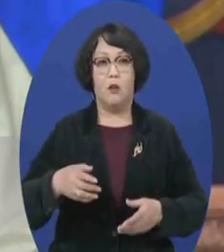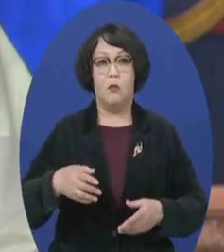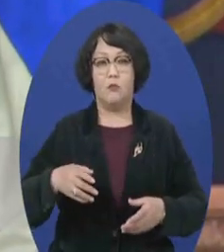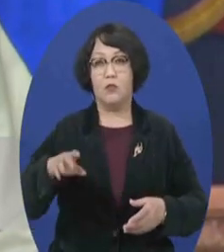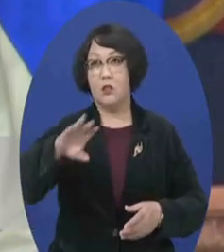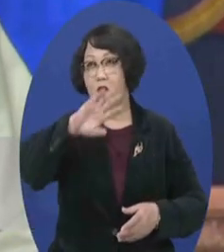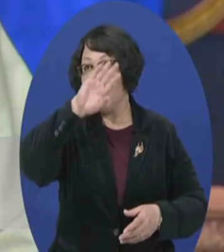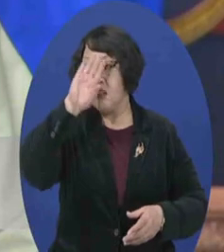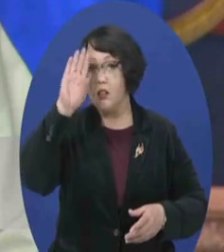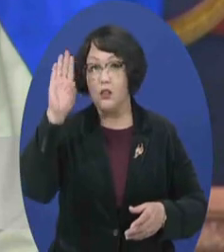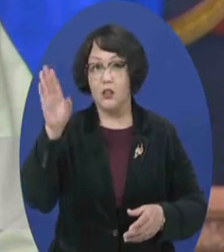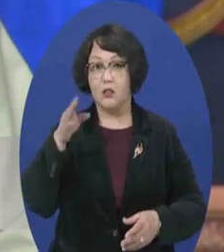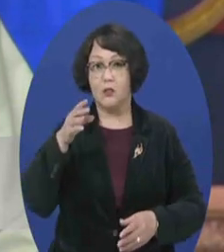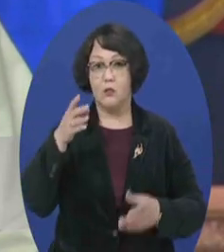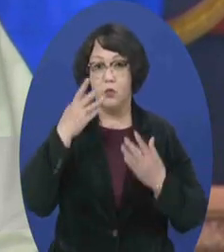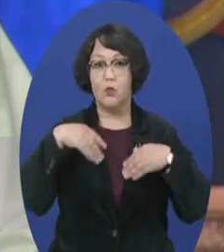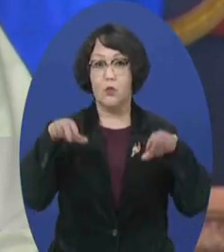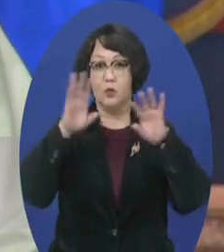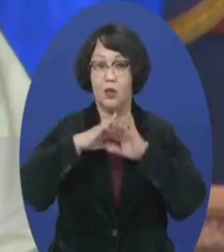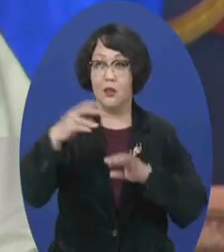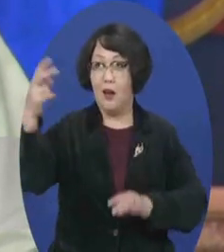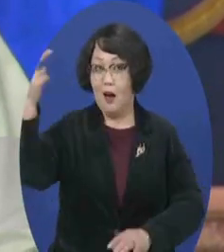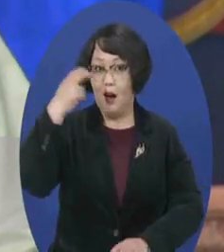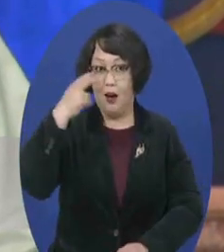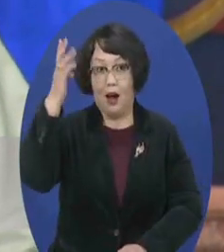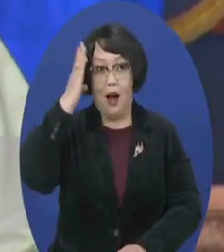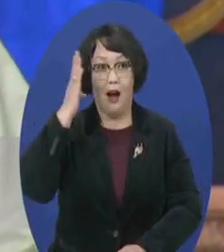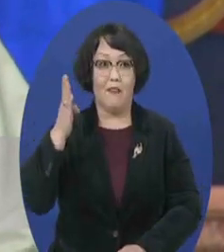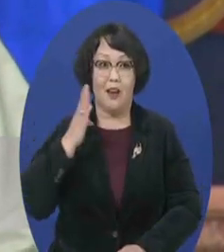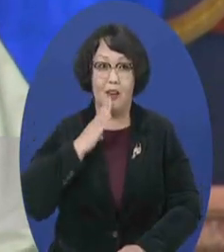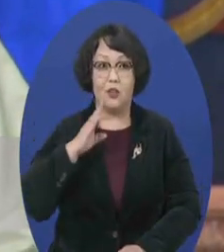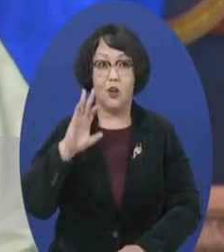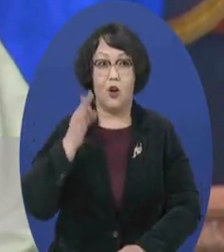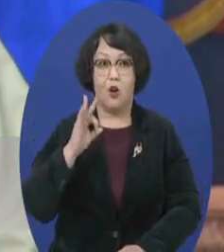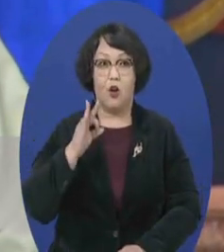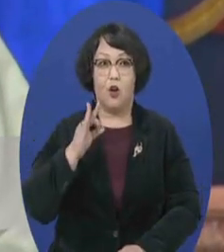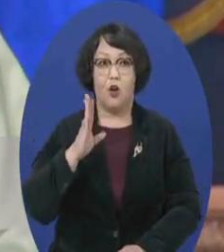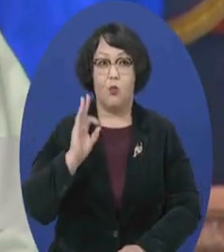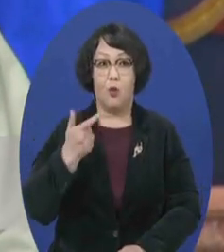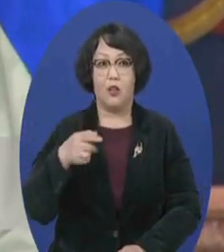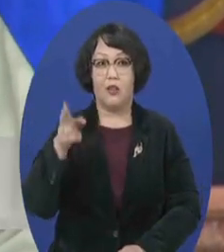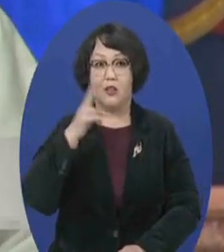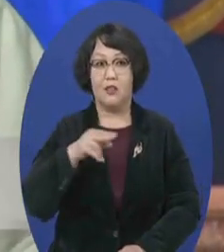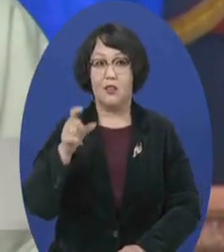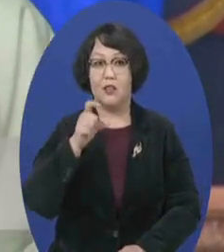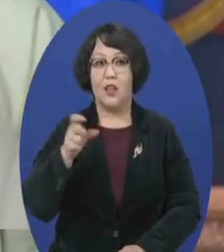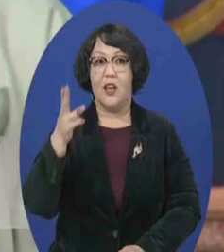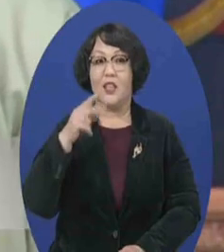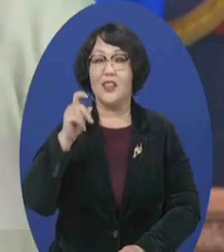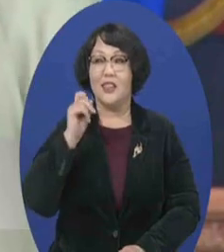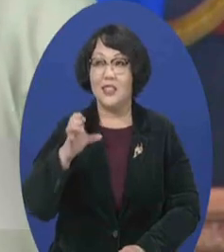Бурхны орноос харж байгаа аав ээжтэй өг дэдстэй мэхий ёслоё.